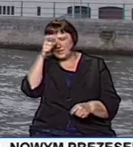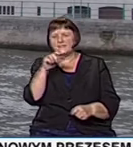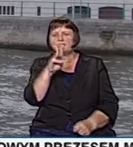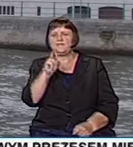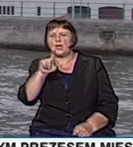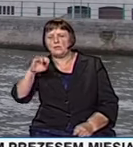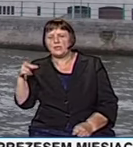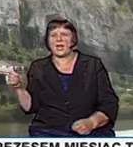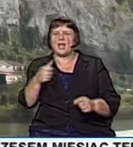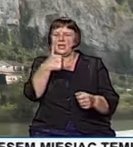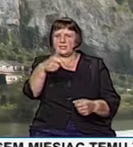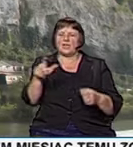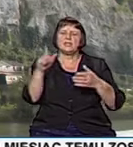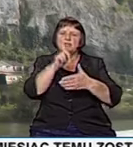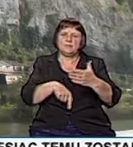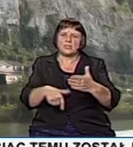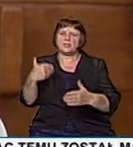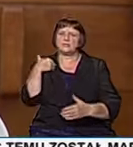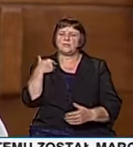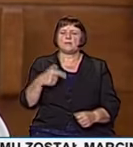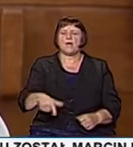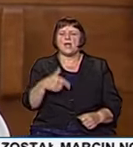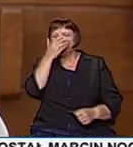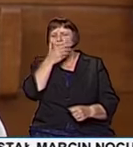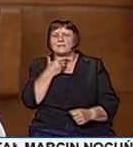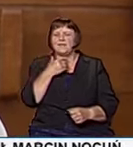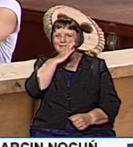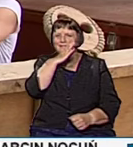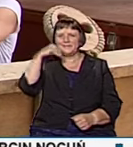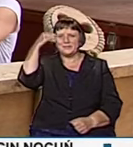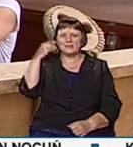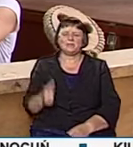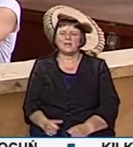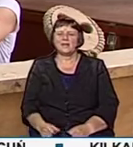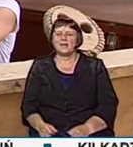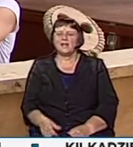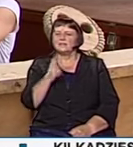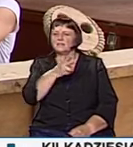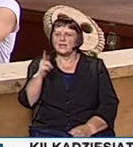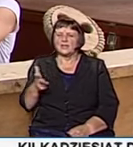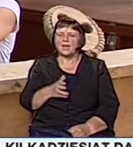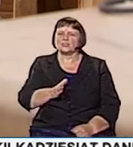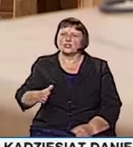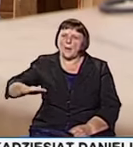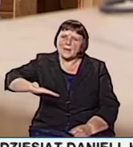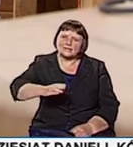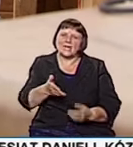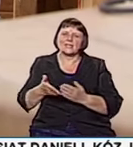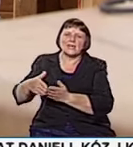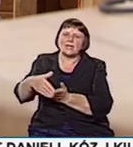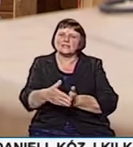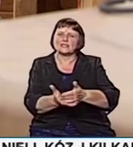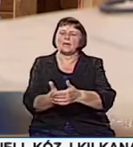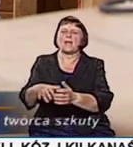około miesiąca. Jak pan Wacław o niej opowiada, to od razu na twarzy pojawia się uśmiech. Za każdym zakrętem drogi